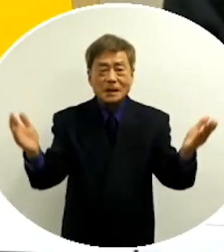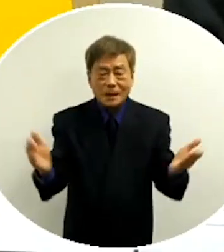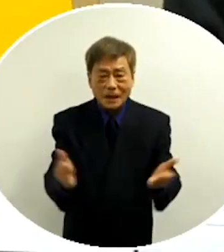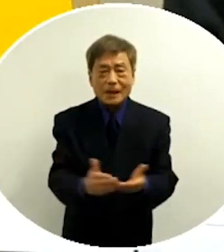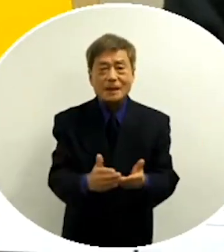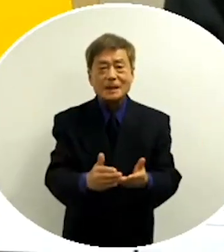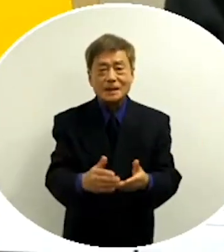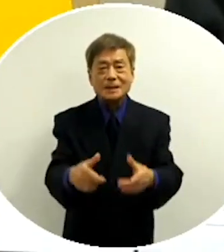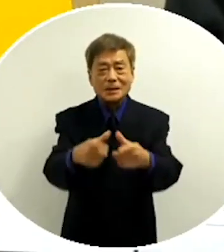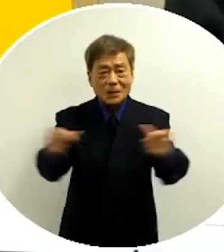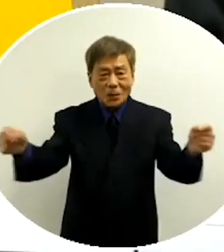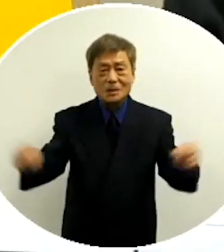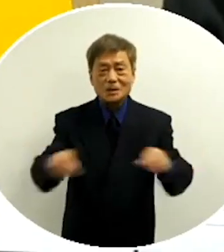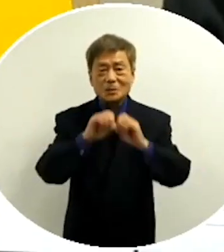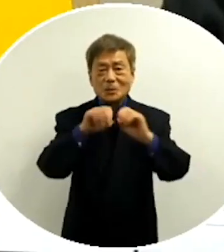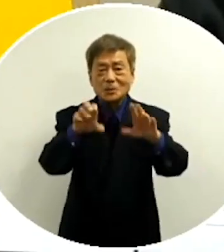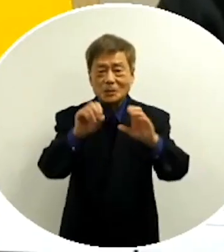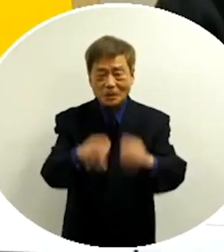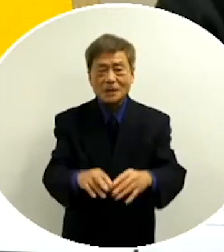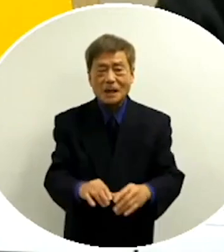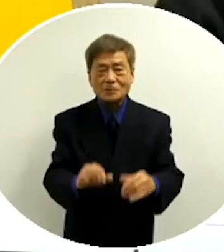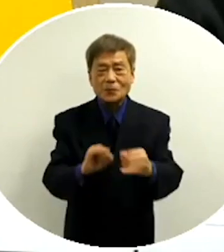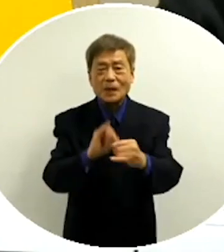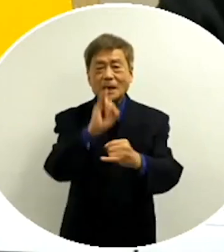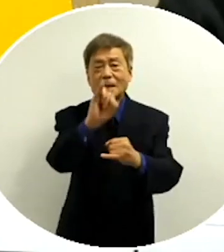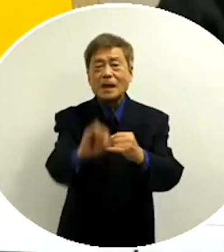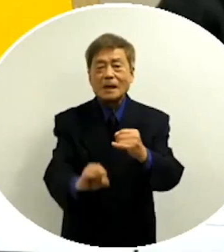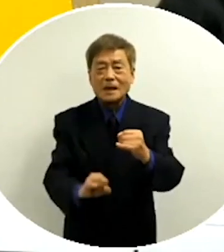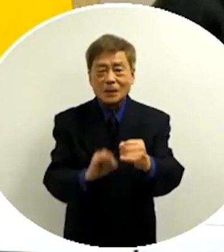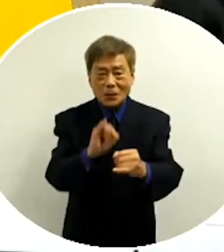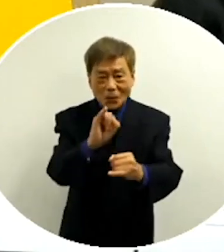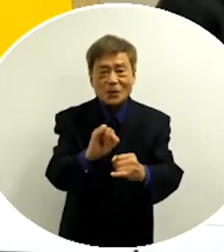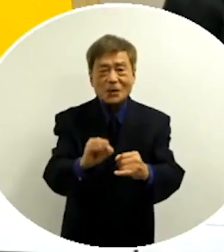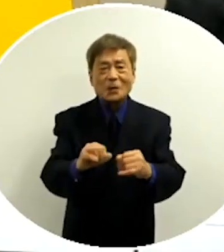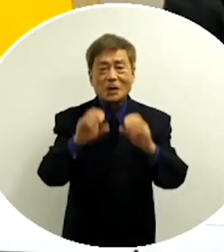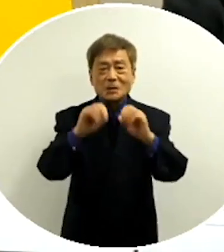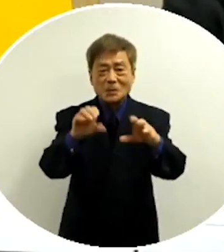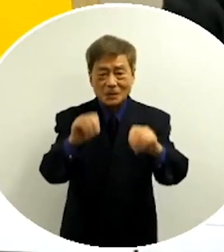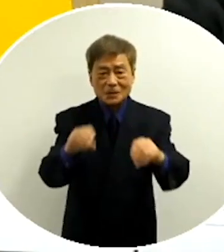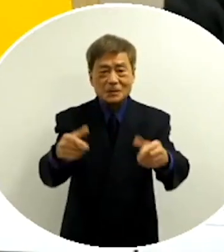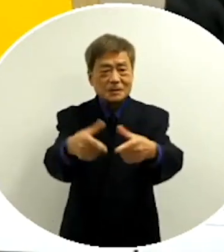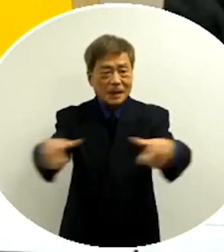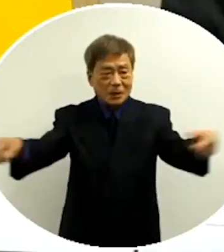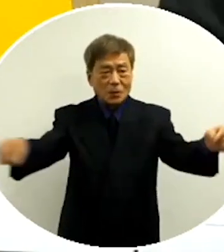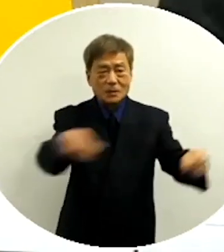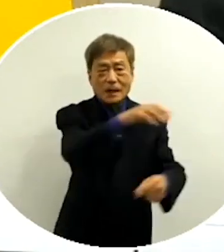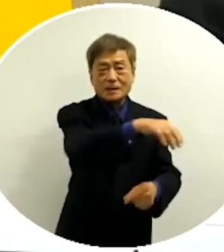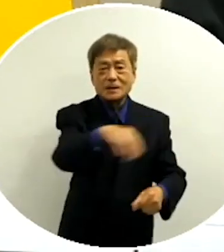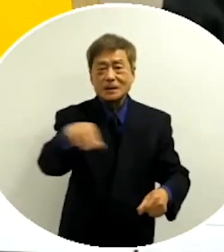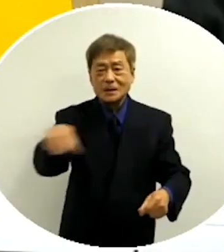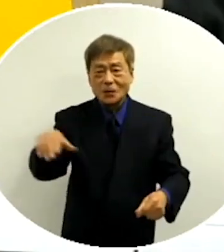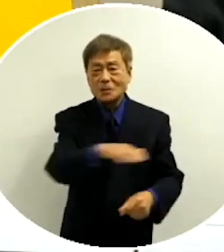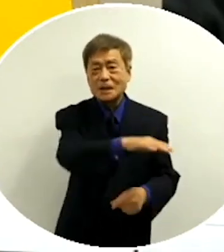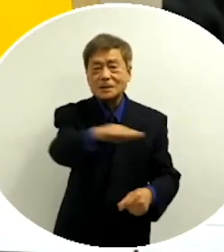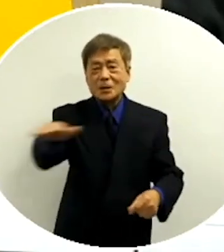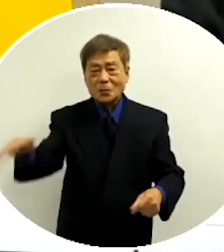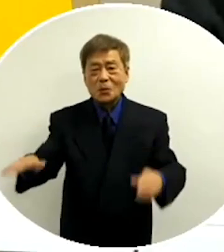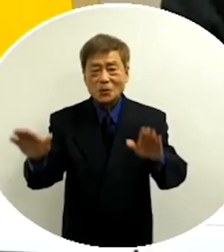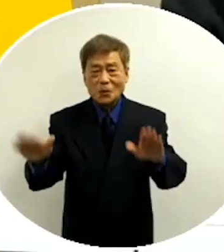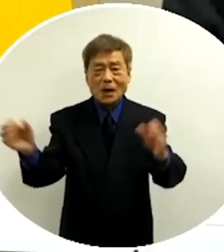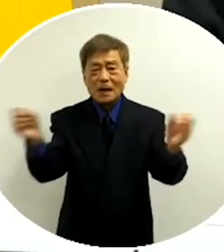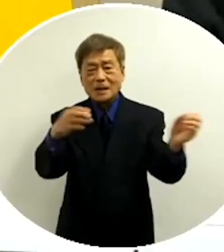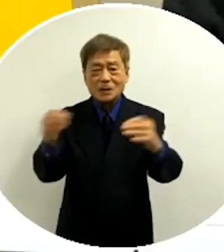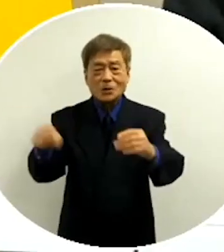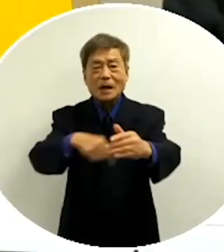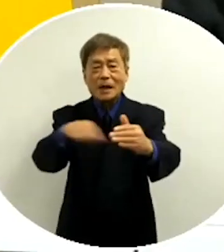ますまたインターネットで生配信を行っておりますので全国どなたでもこの頭卵塊を見ることができますぜひ